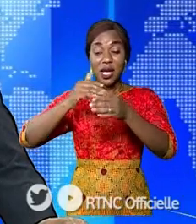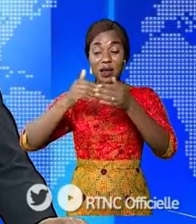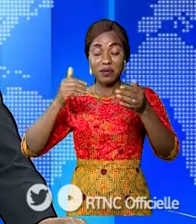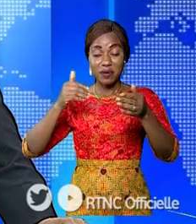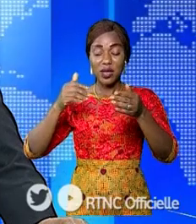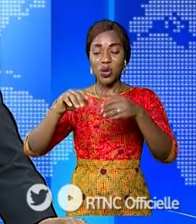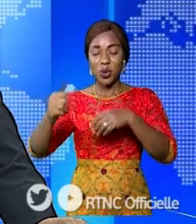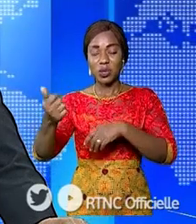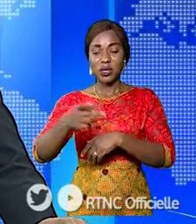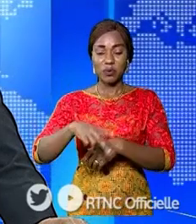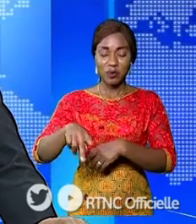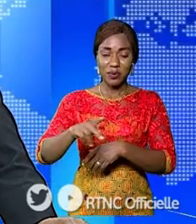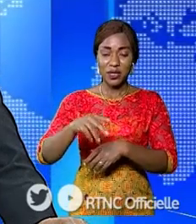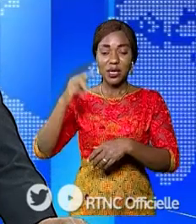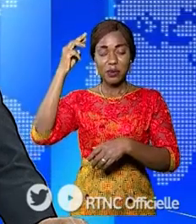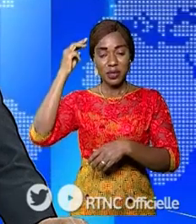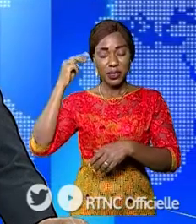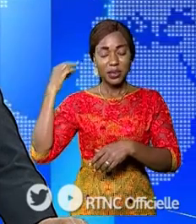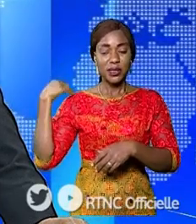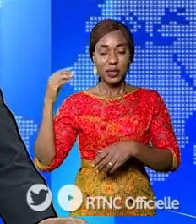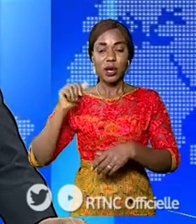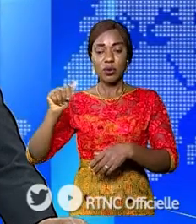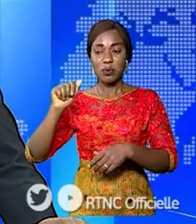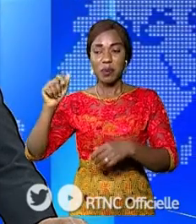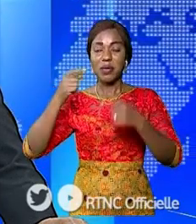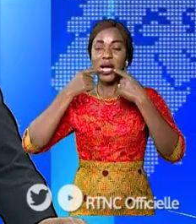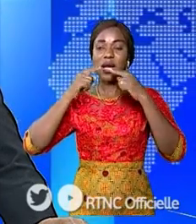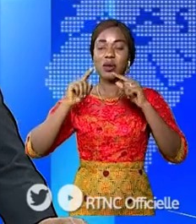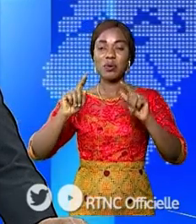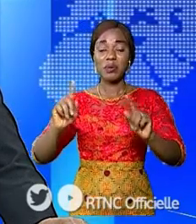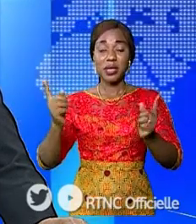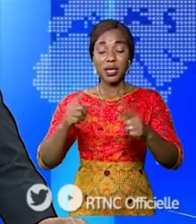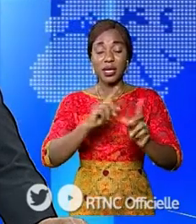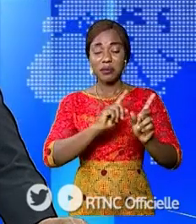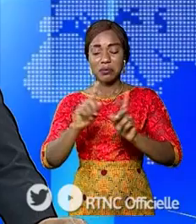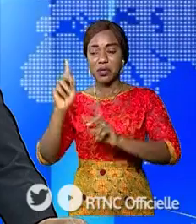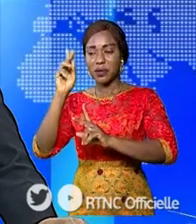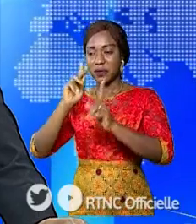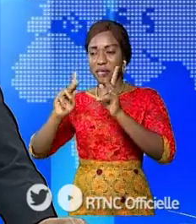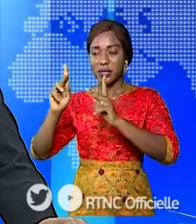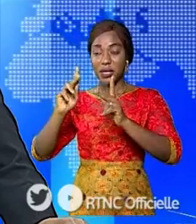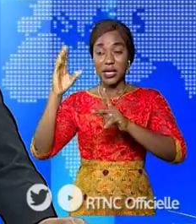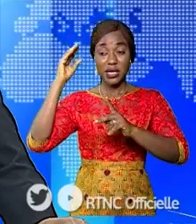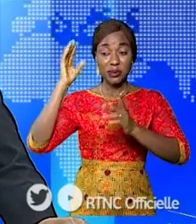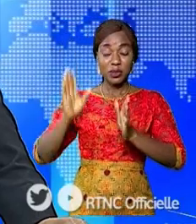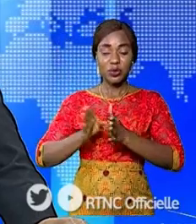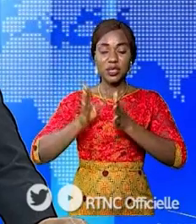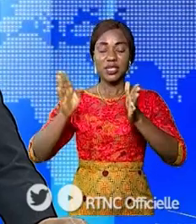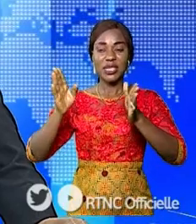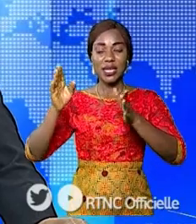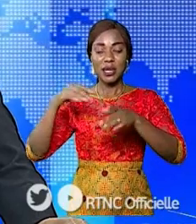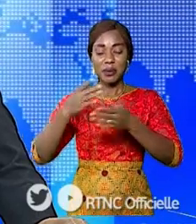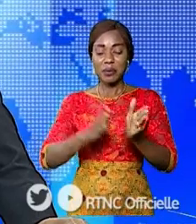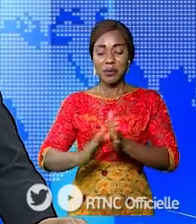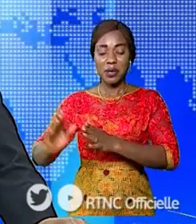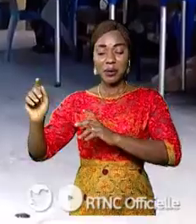annonce faite par le ministre d'État, Willy Bakonga, à l'issue de la visite qu'il a effectuée à l'inspection générale de l'EPST.